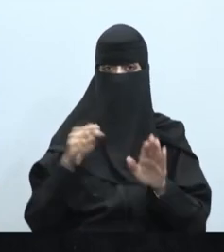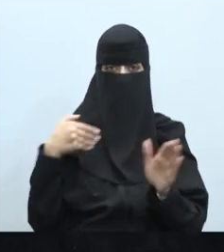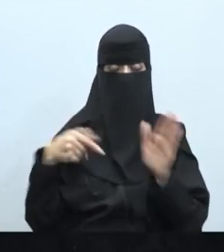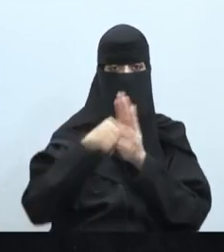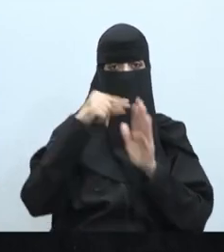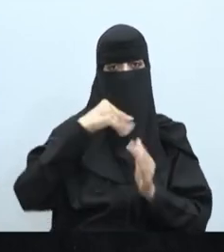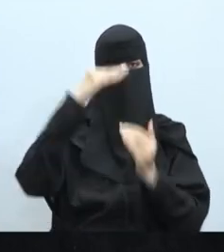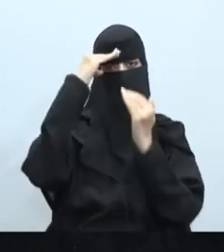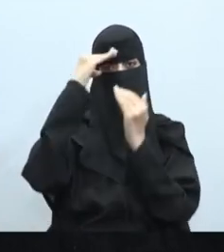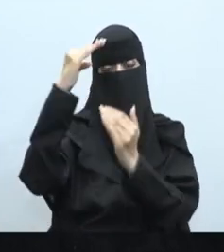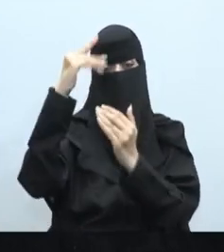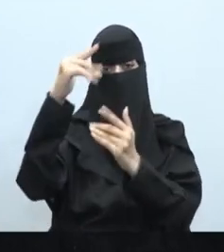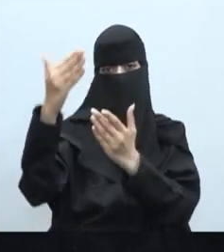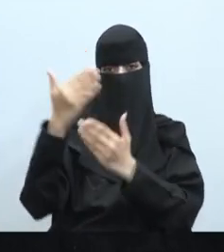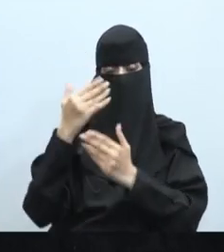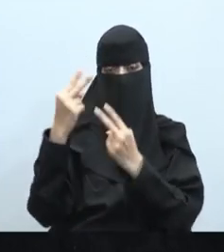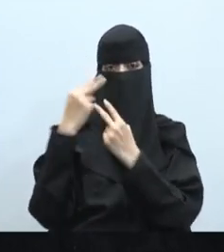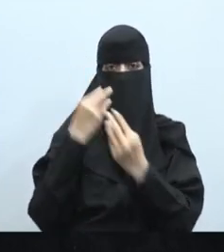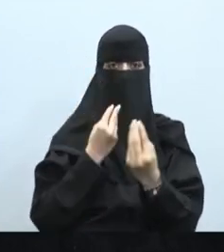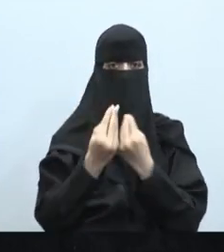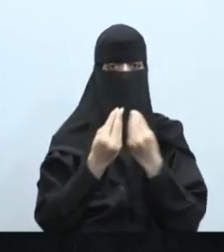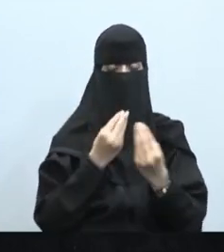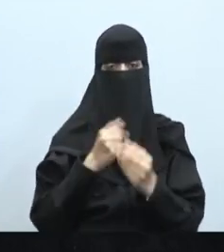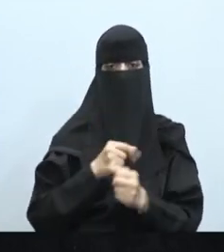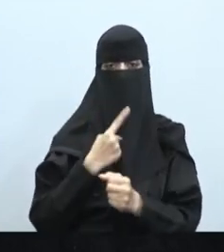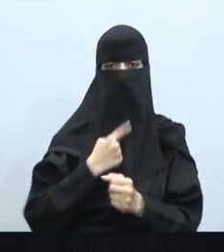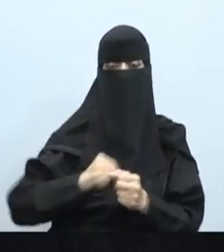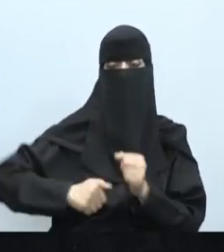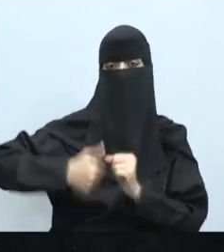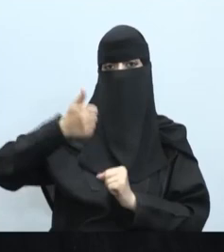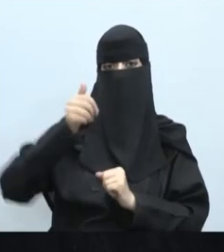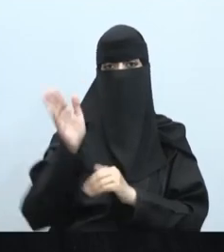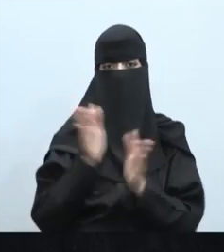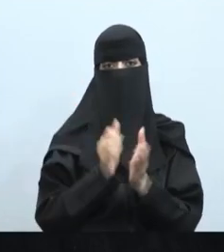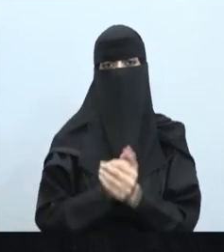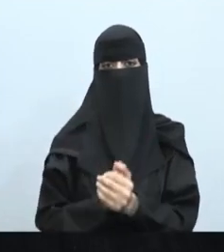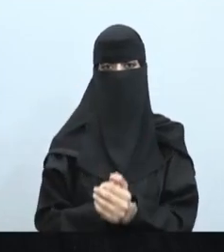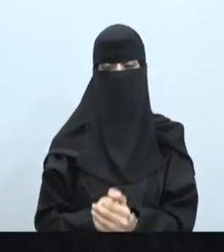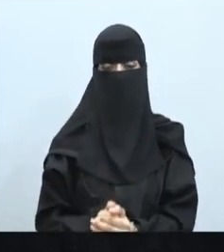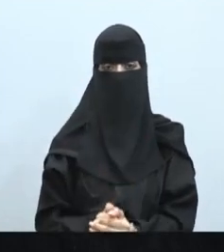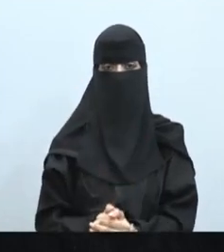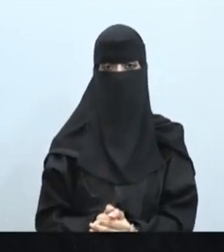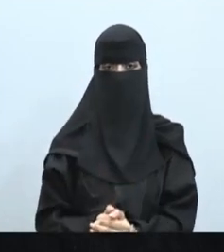الدرس شاكرا ومقرا لكم تفاعلكم مع تمنياتي لكم بالتوفيق والنجاح